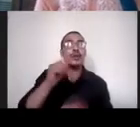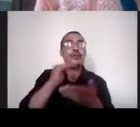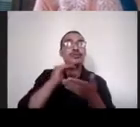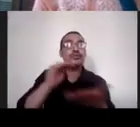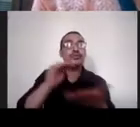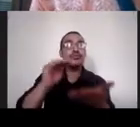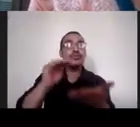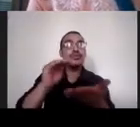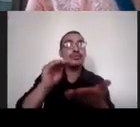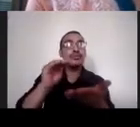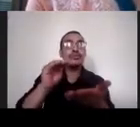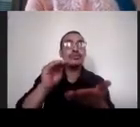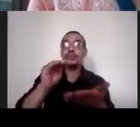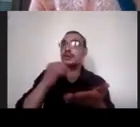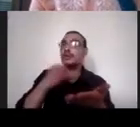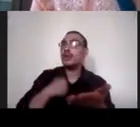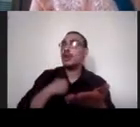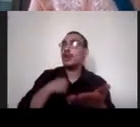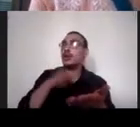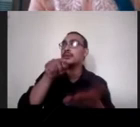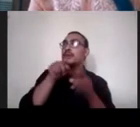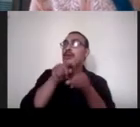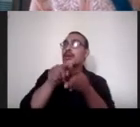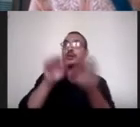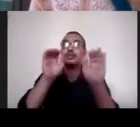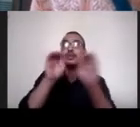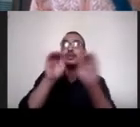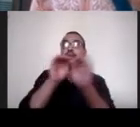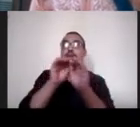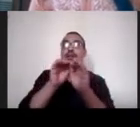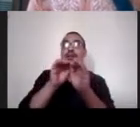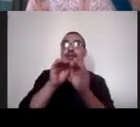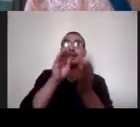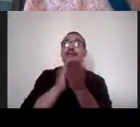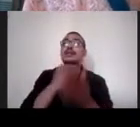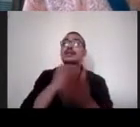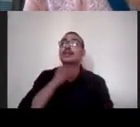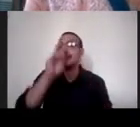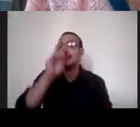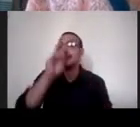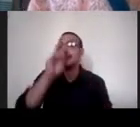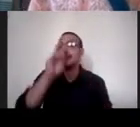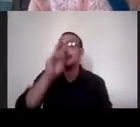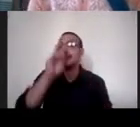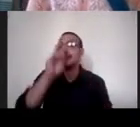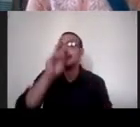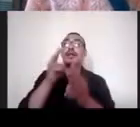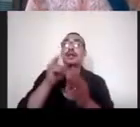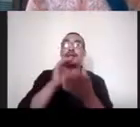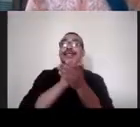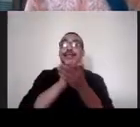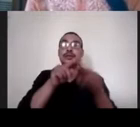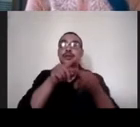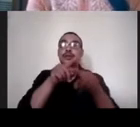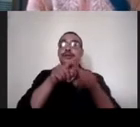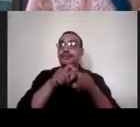म अहिले तिमीसँग सम्बन्ध राख्न चाहन्छु कि चाहदिनँ यो सबै कुरा चाहिँ पार्टनरले नियन्त्रण गरिरहेको हुन्छ